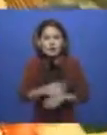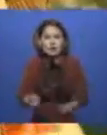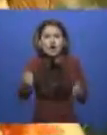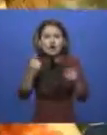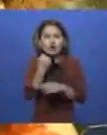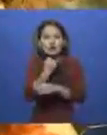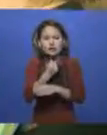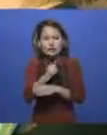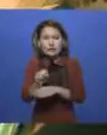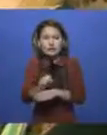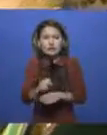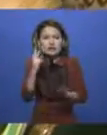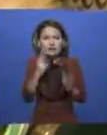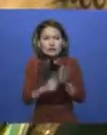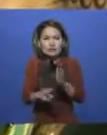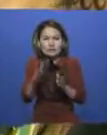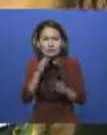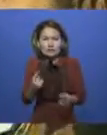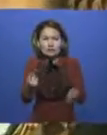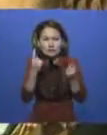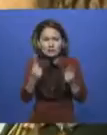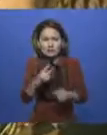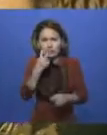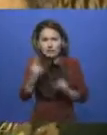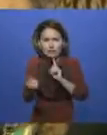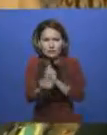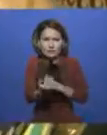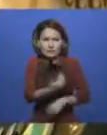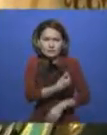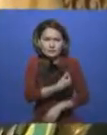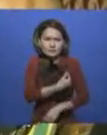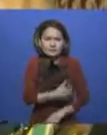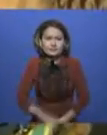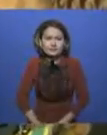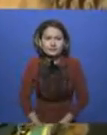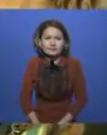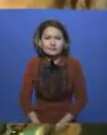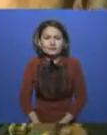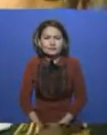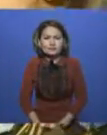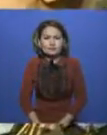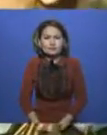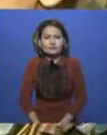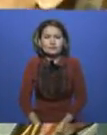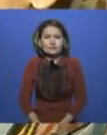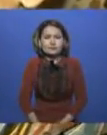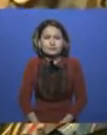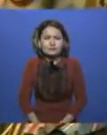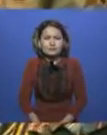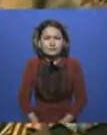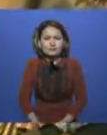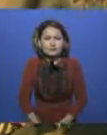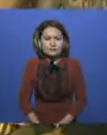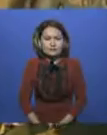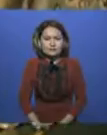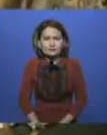жылдығын көрсем дейді. Спасибо. Не забывает. и президент, и наше